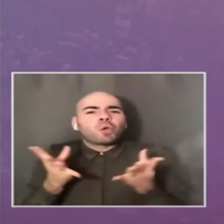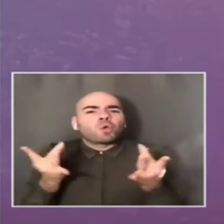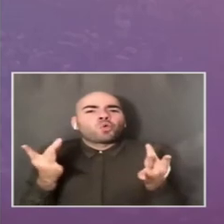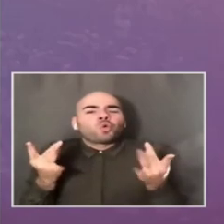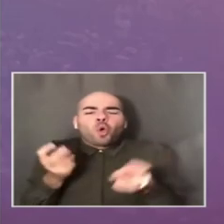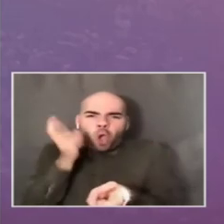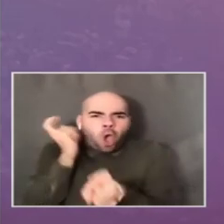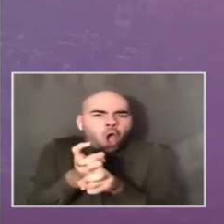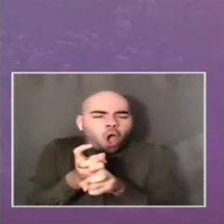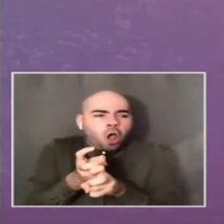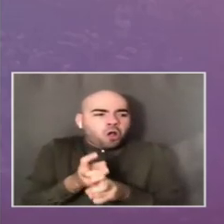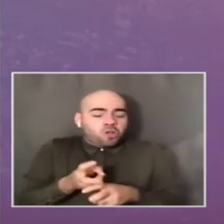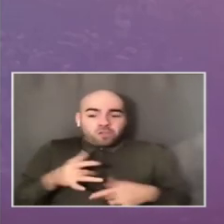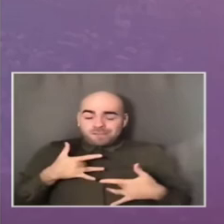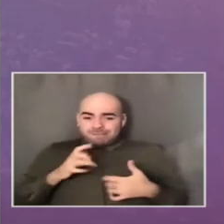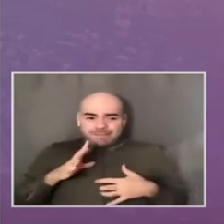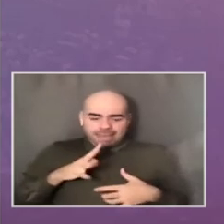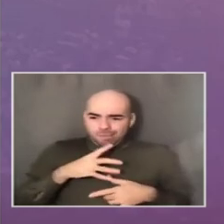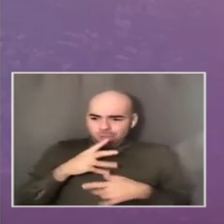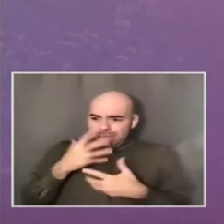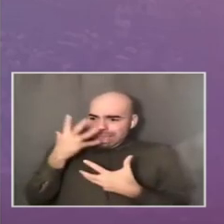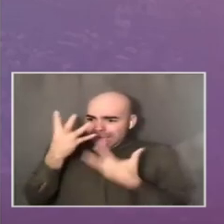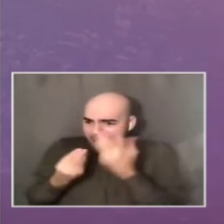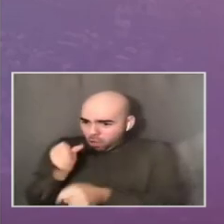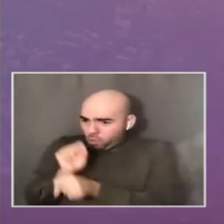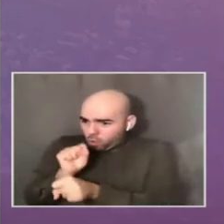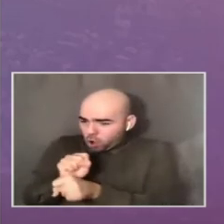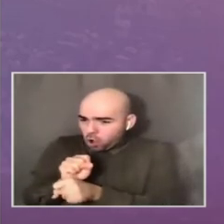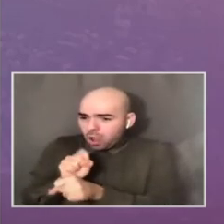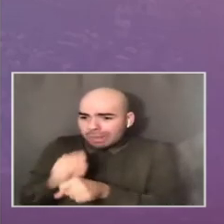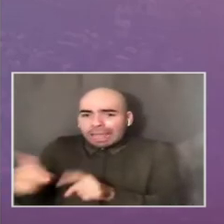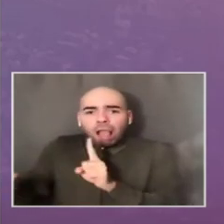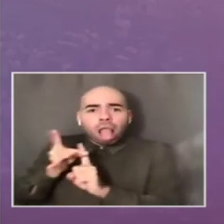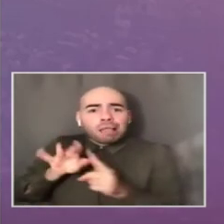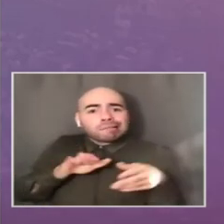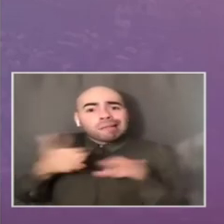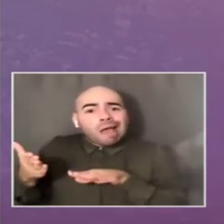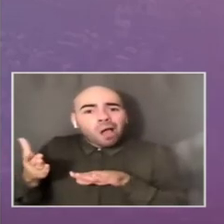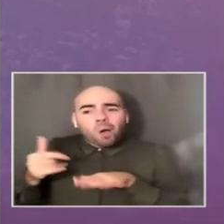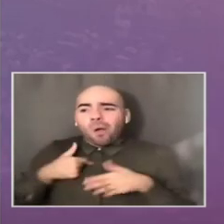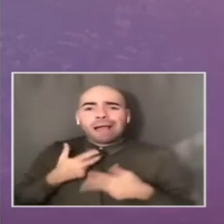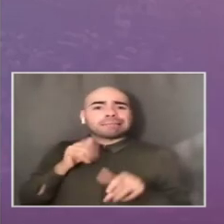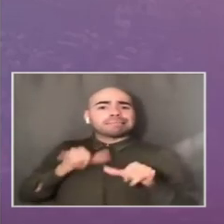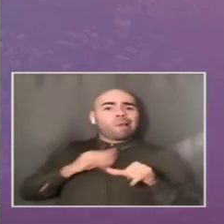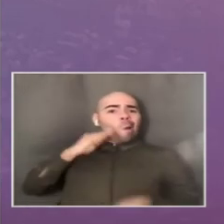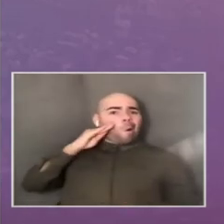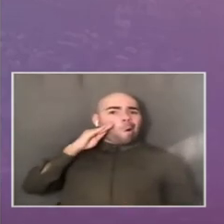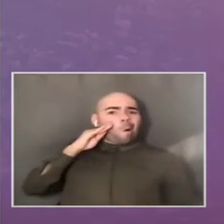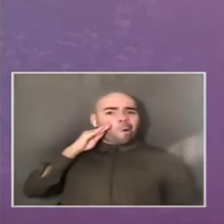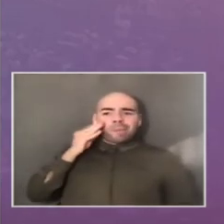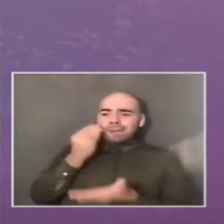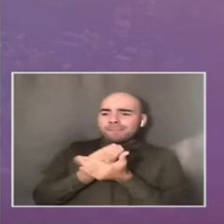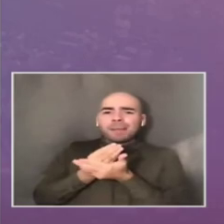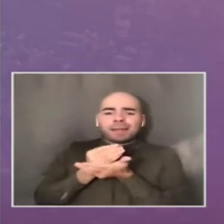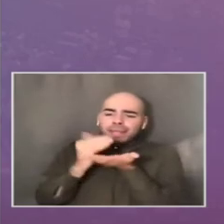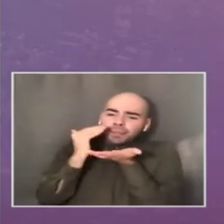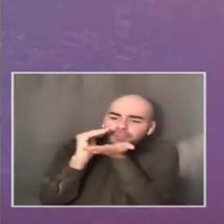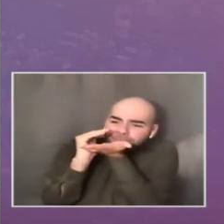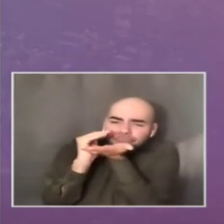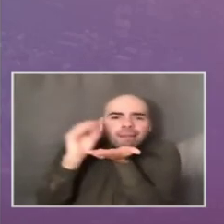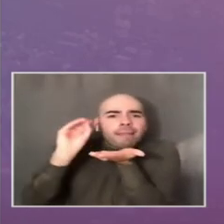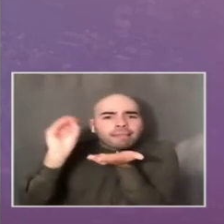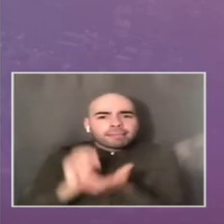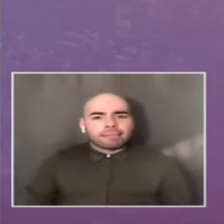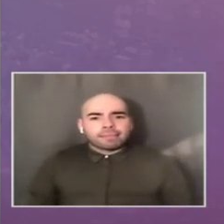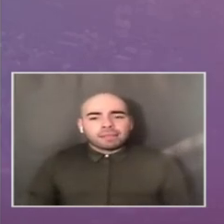ça tu day c day jour besoin de points il faut craindre qu'une traînée les voir quand